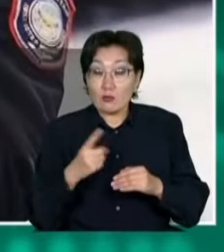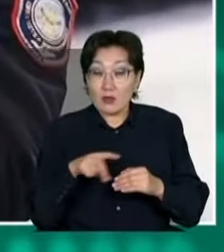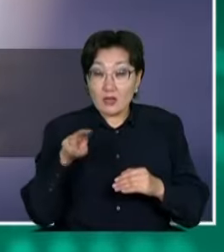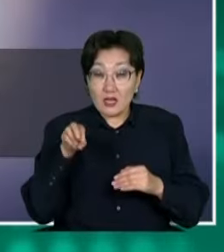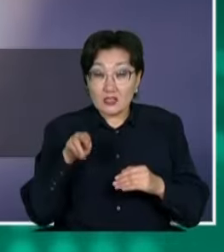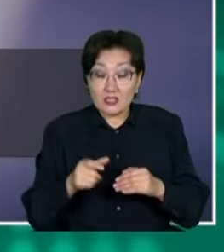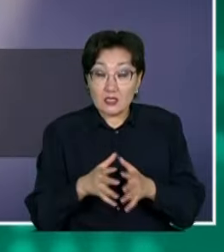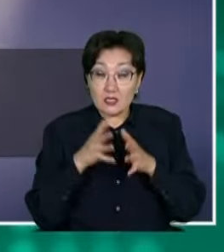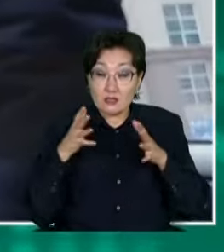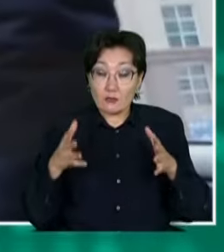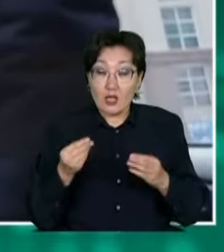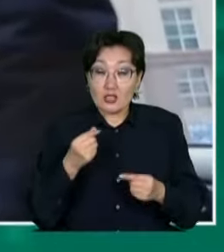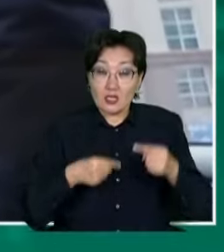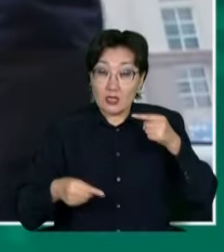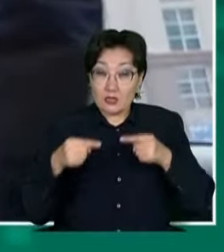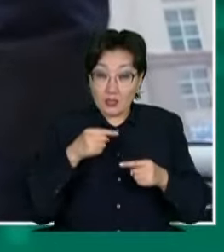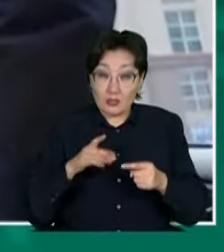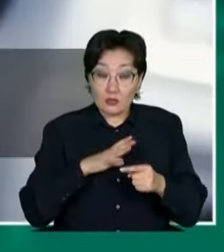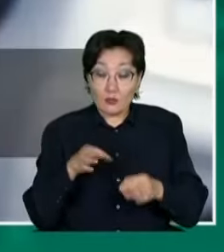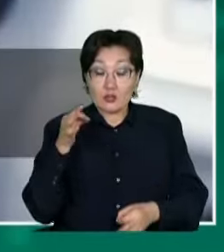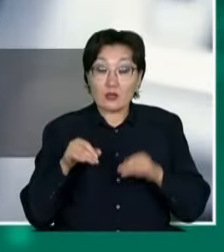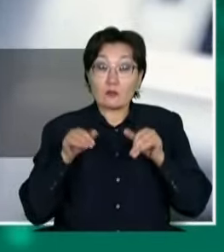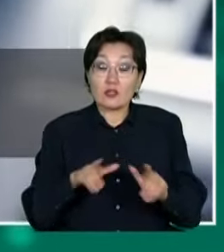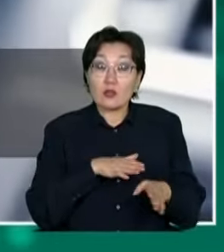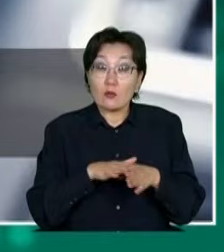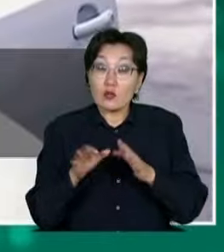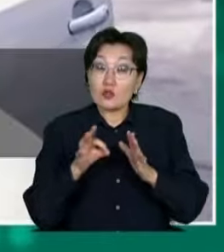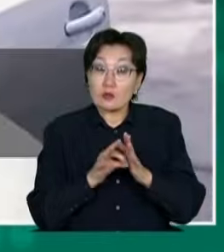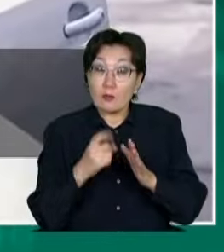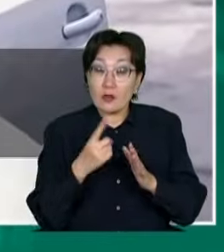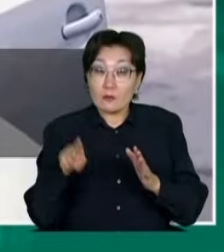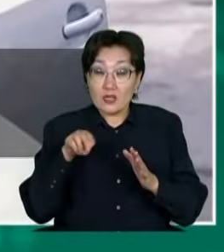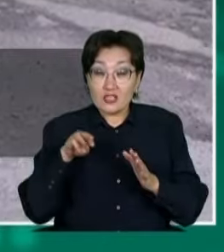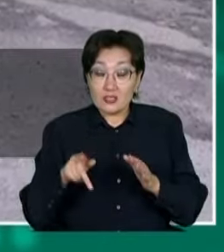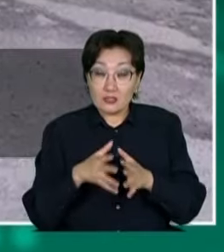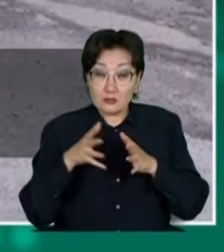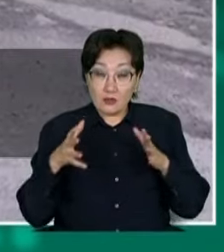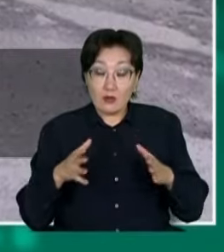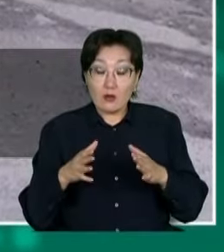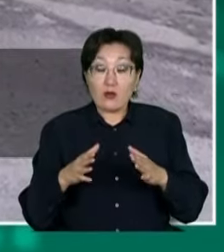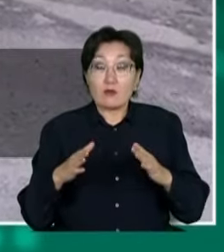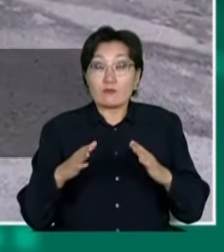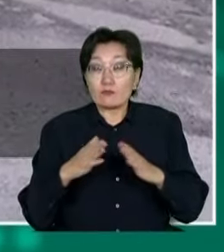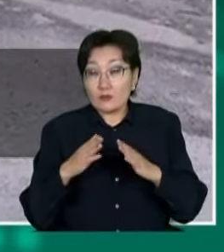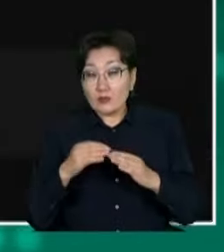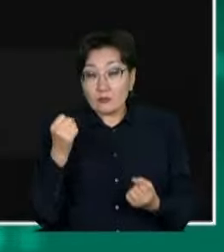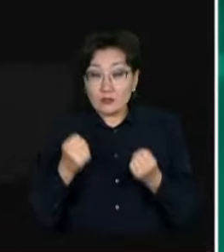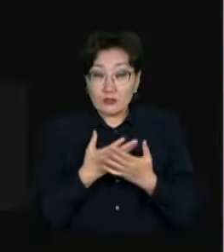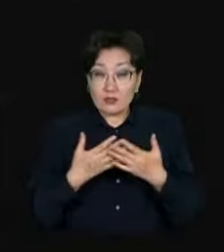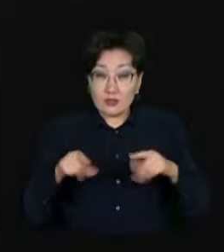миллиард теңгеден астам шығын өтелді. Сот үкімін орындау мақсатында 1 миллиард теңгеден астам мүлікке тыйым салынған.